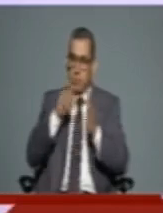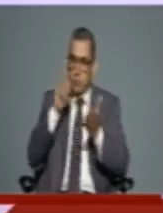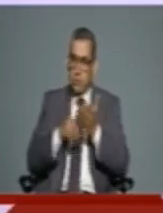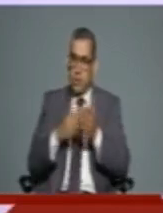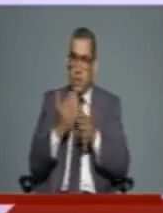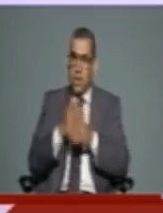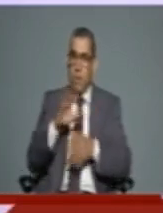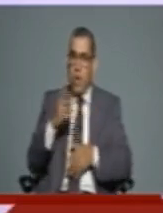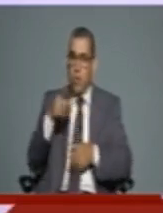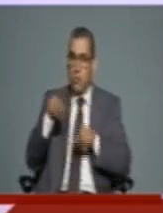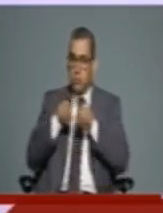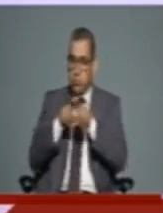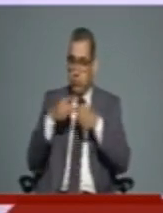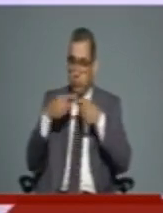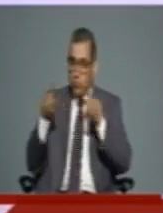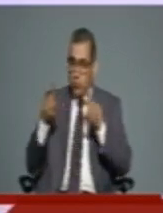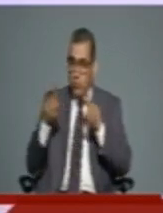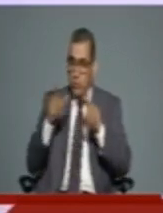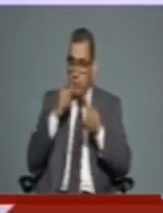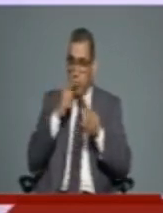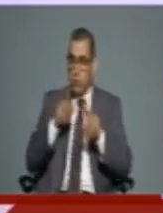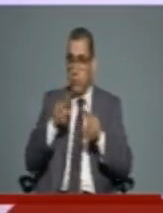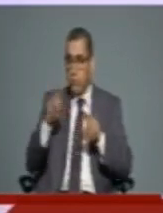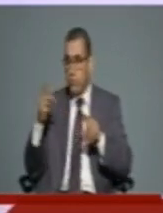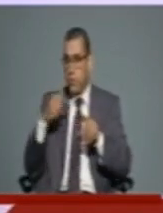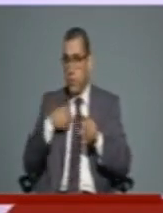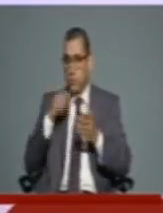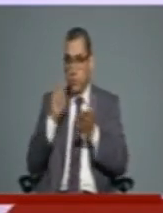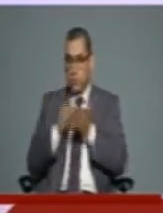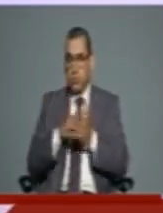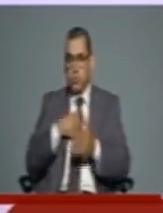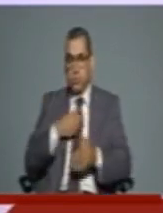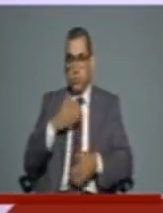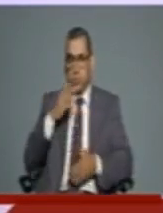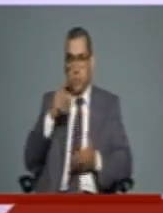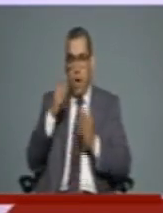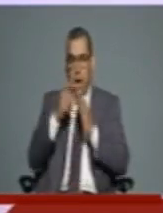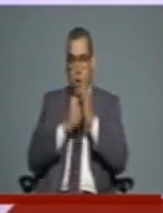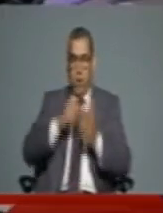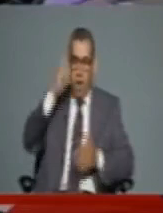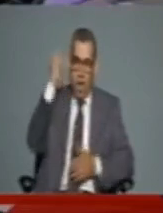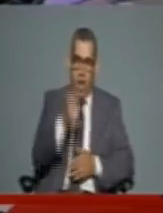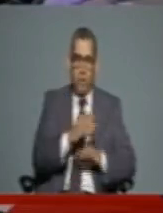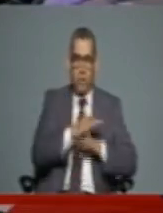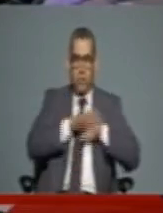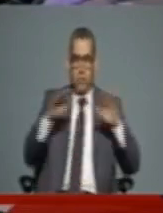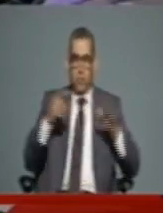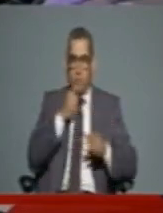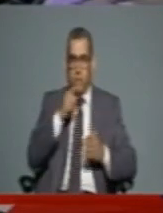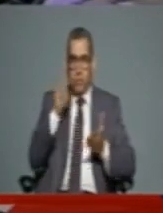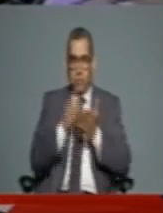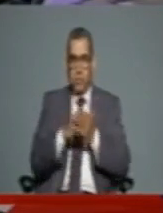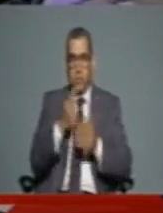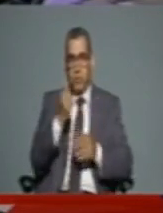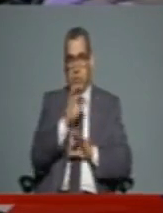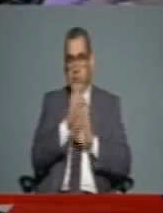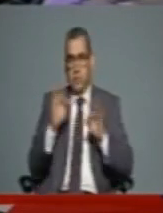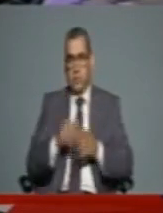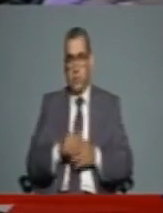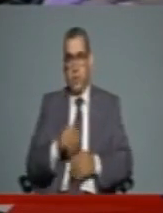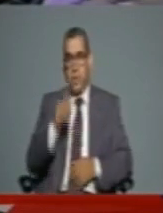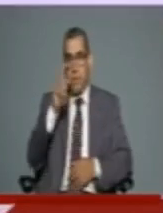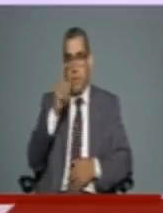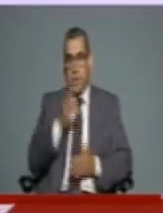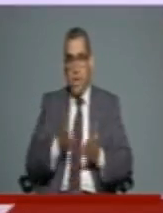تمشينا كده كويس، ما بتمشيناش كده هنلجأ للقانون ومجلس الوزراء ونحدد اسعار. انما الحق قال